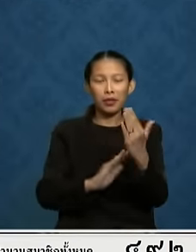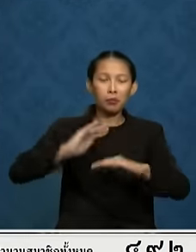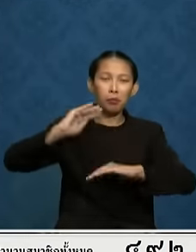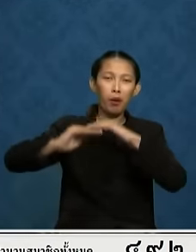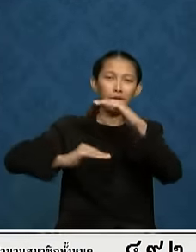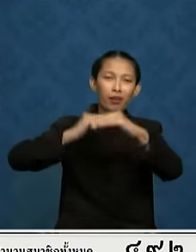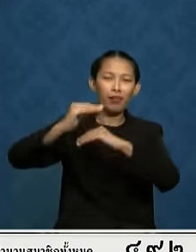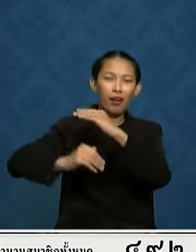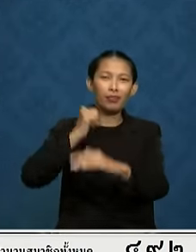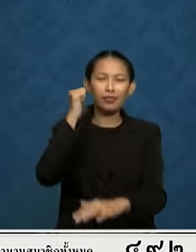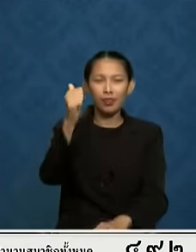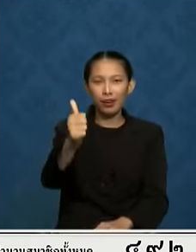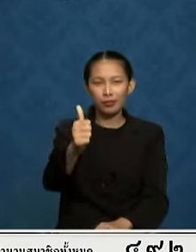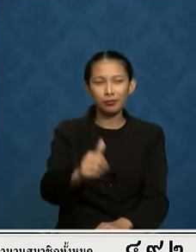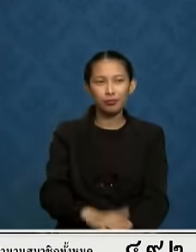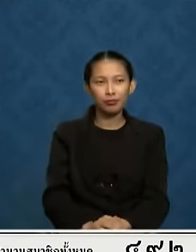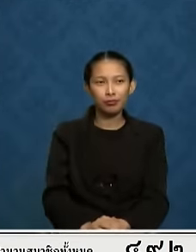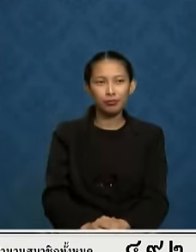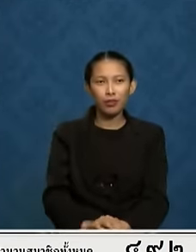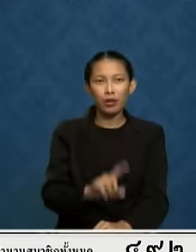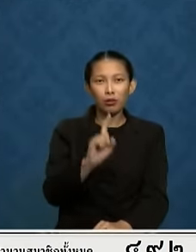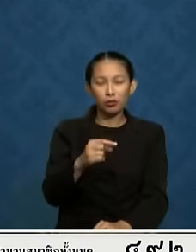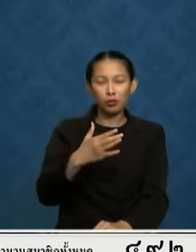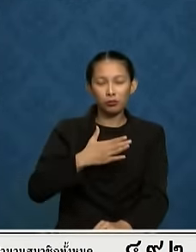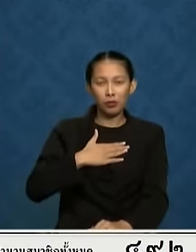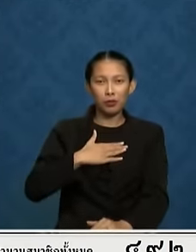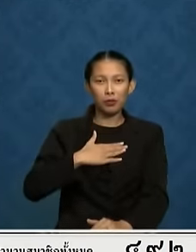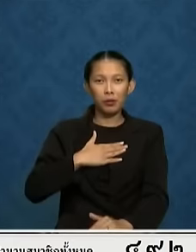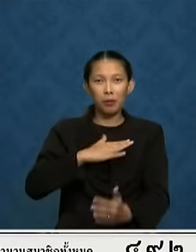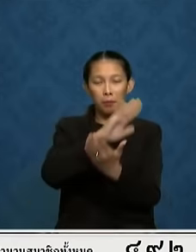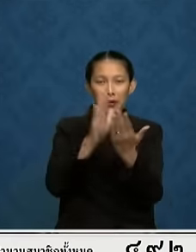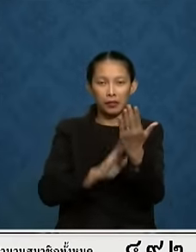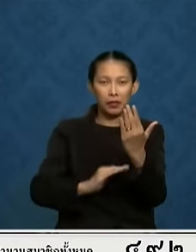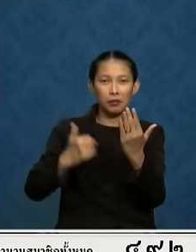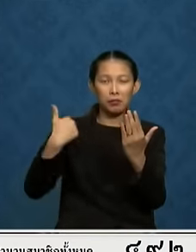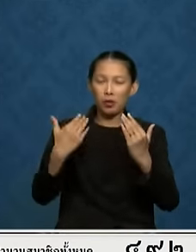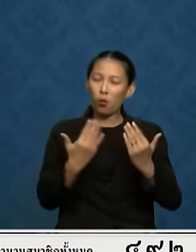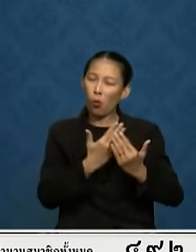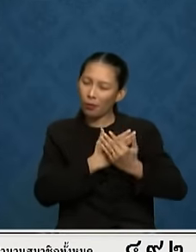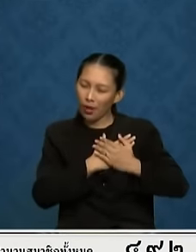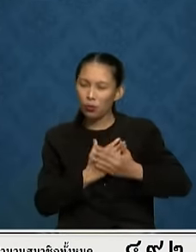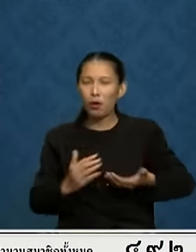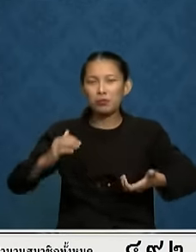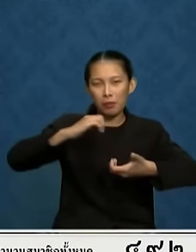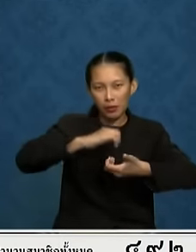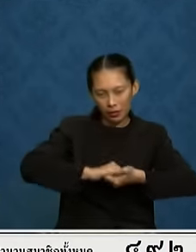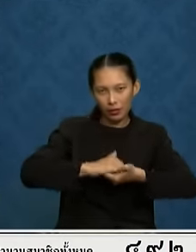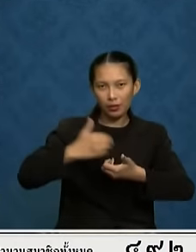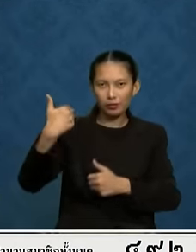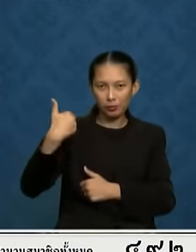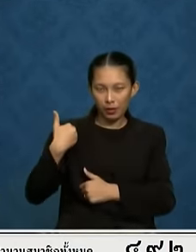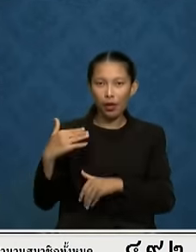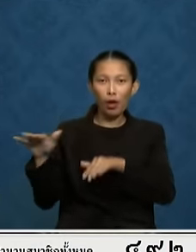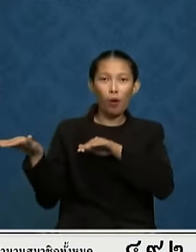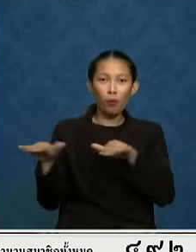ไปได้เราต้องการให้ชาติบ้านเมืองของเรานั้นได้เกิดความรักความสามัคคคีเรา